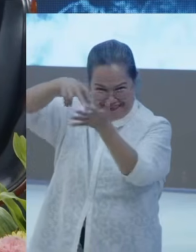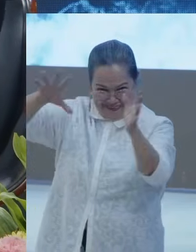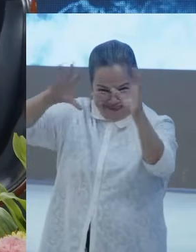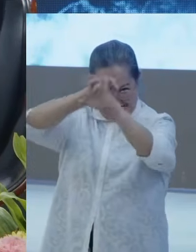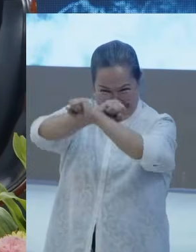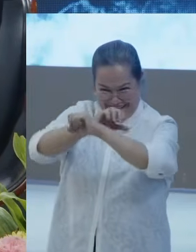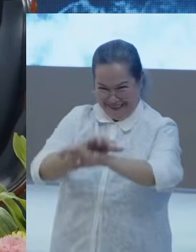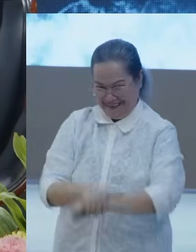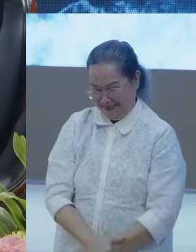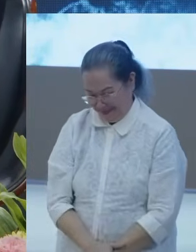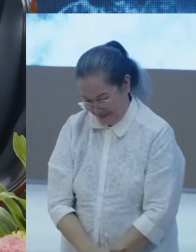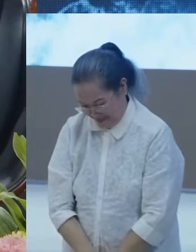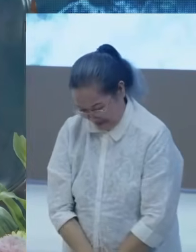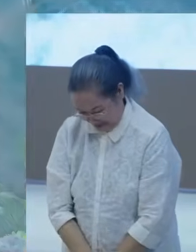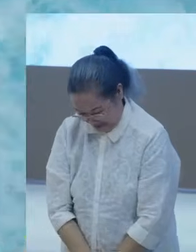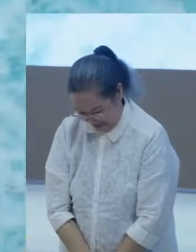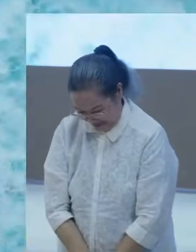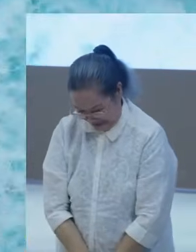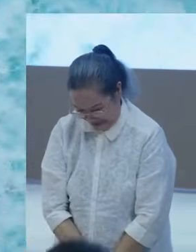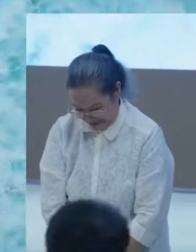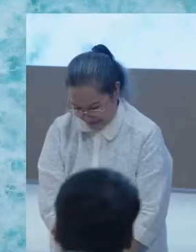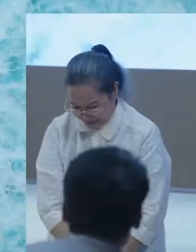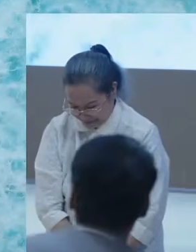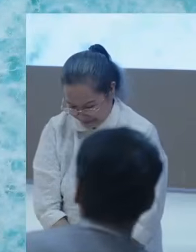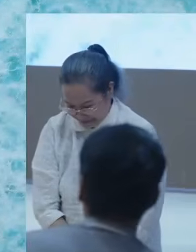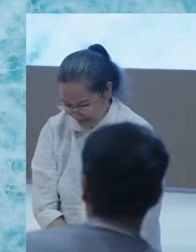isang panalangin.